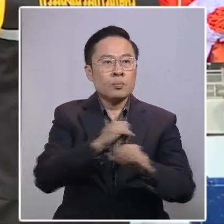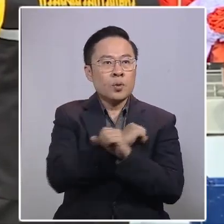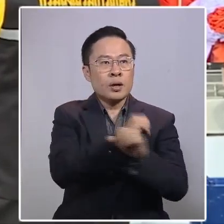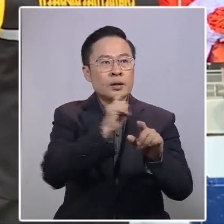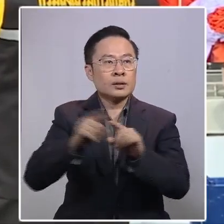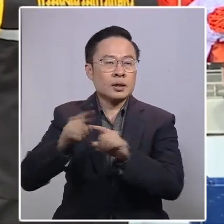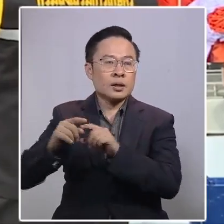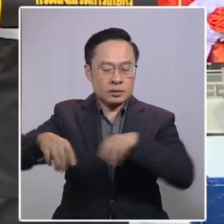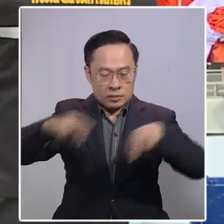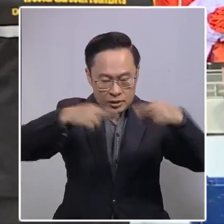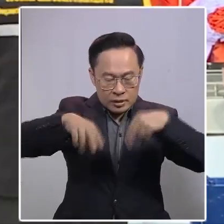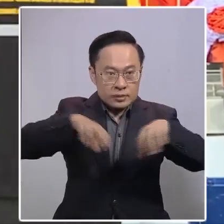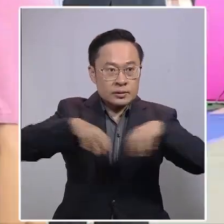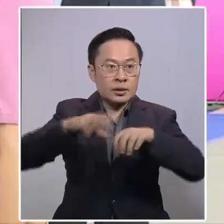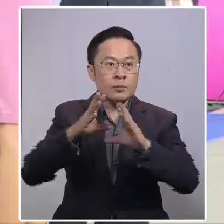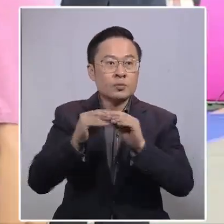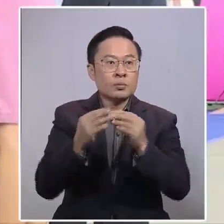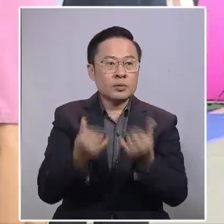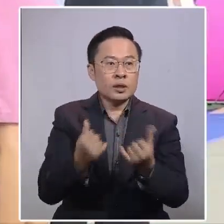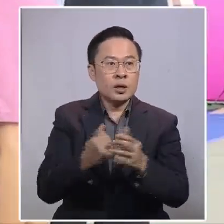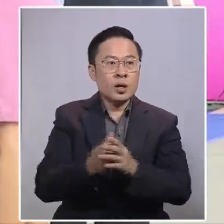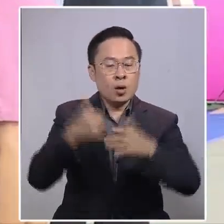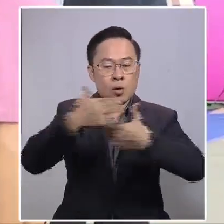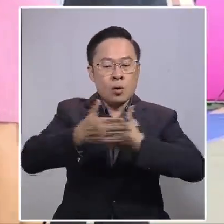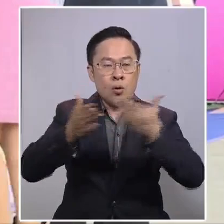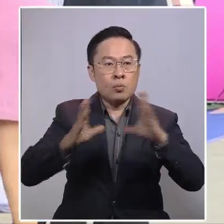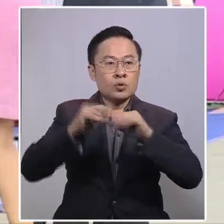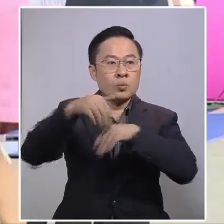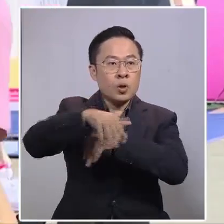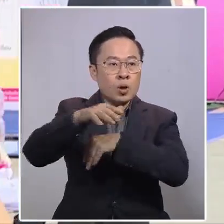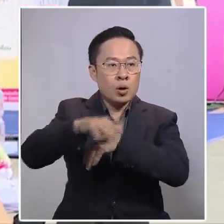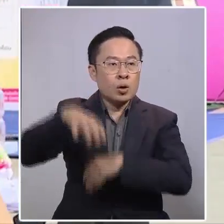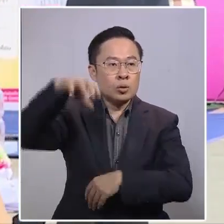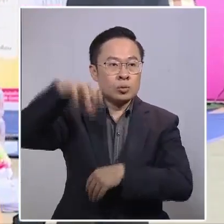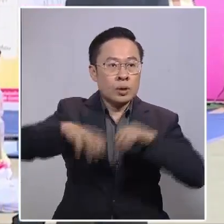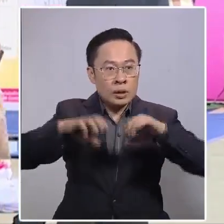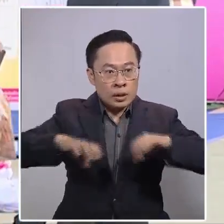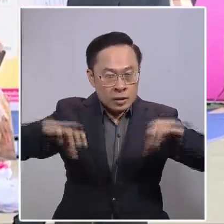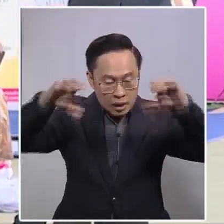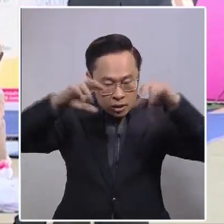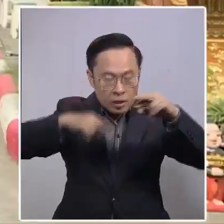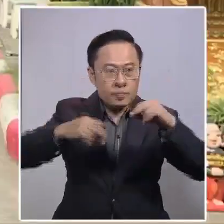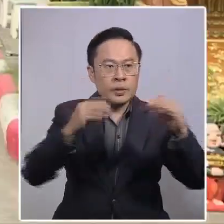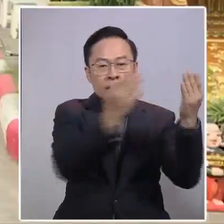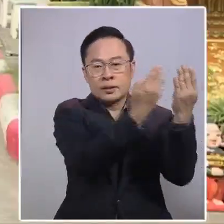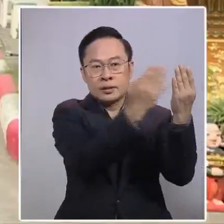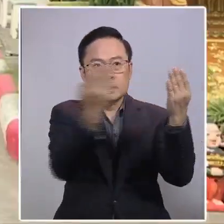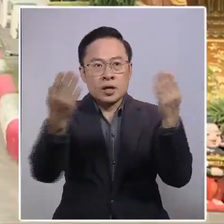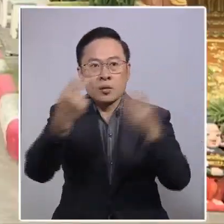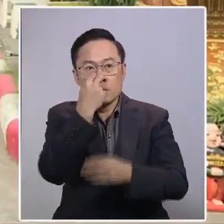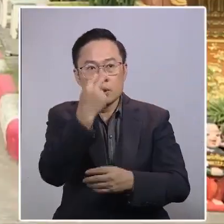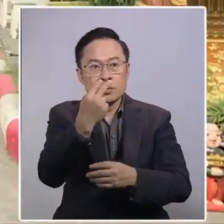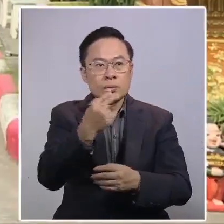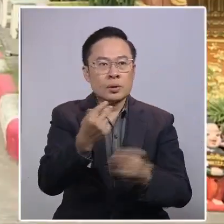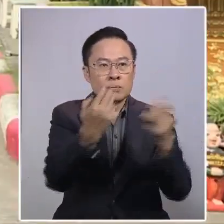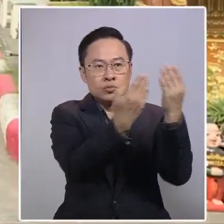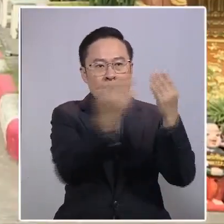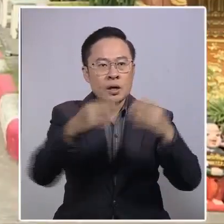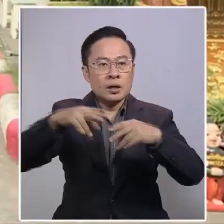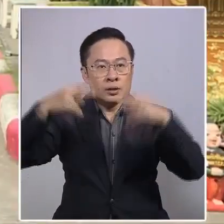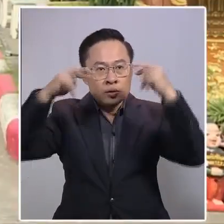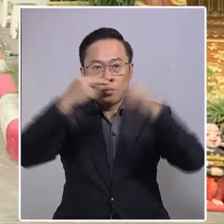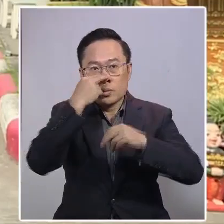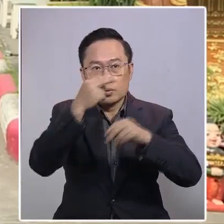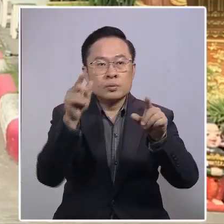ในบริเวณที่จัดงานอีกทั้งด้านหน้าห้องประชุมหน่วยงานในพื้นที่ก็ได้จัดตั้งนิทรรศการเพื่อ นำเสนอผลงานอย่างไรก็ตาม